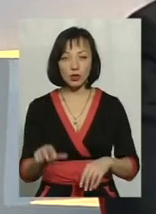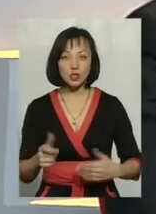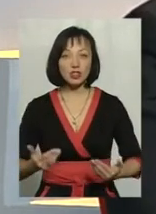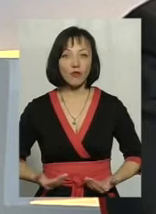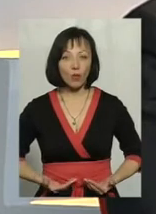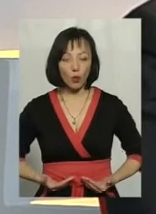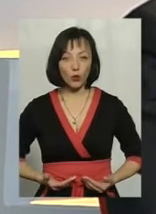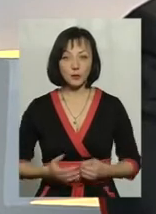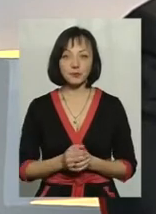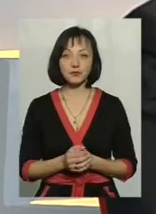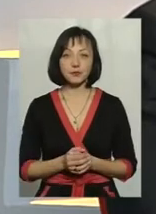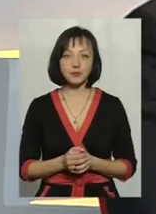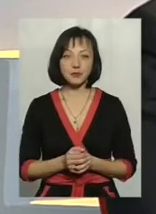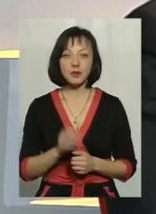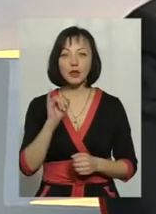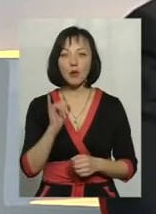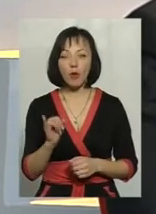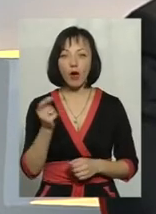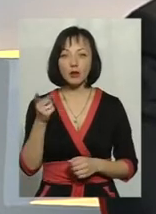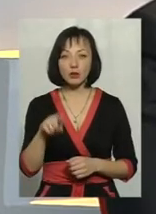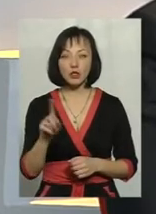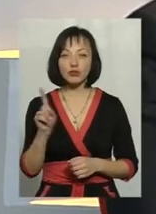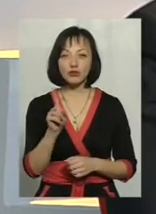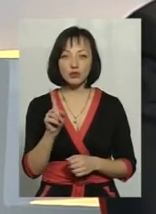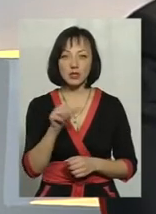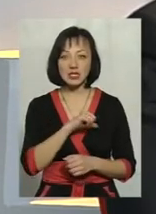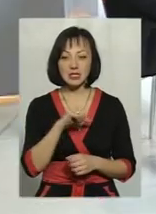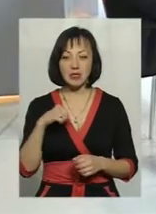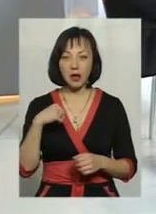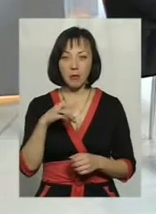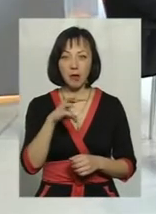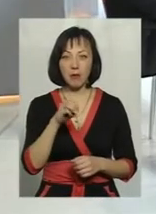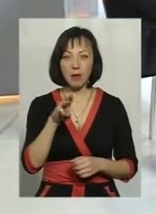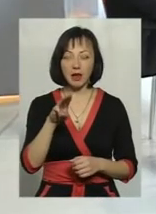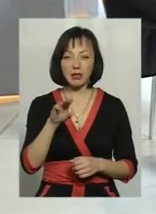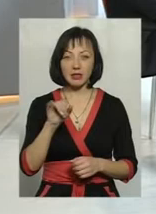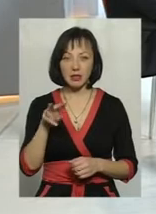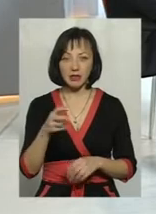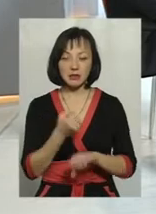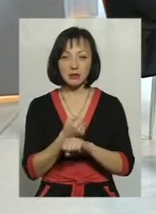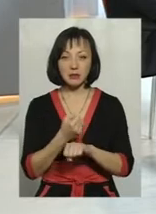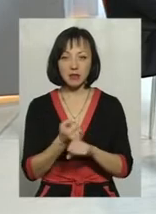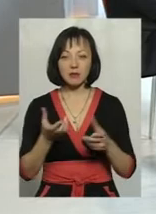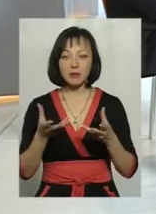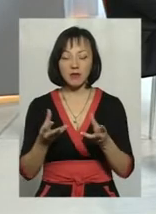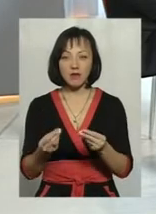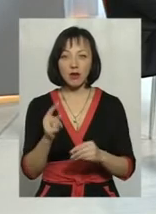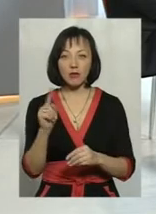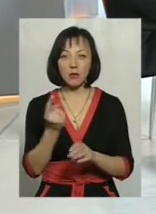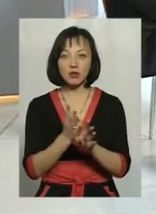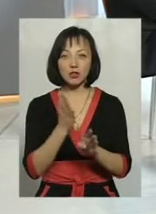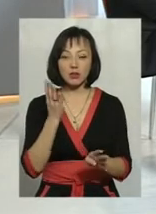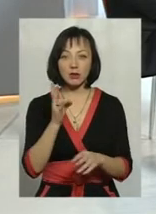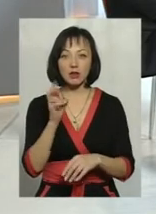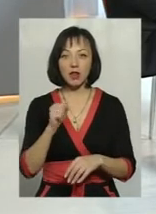живою. Погано те, що сам метиловий спирт і його похідні впливають в першу чергу